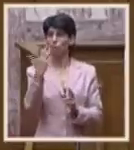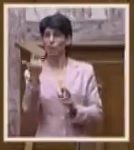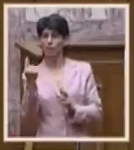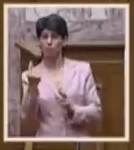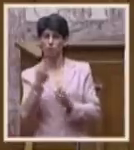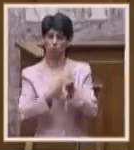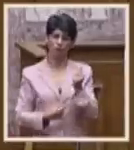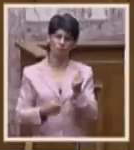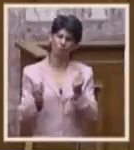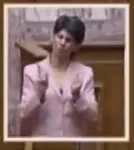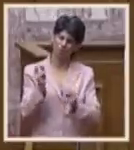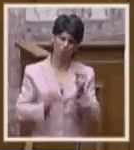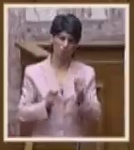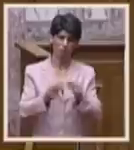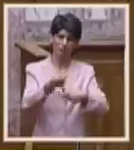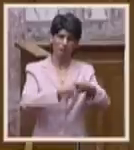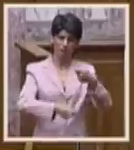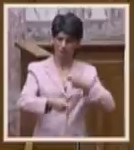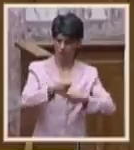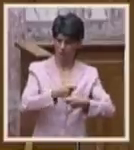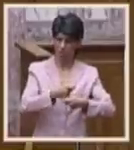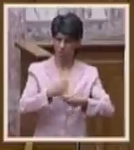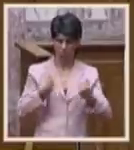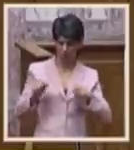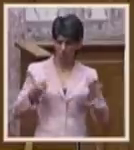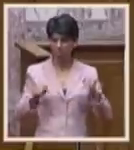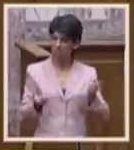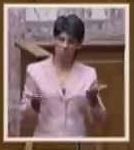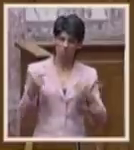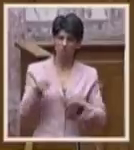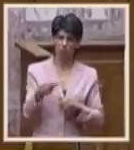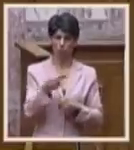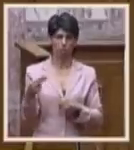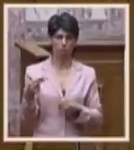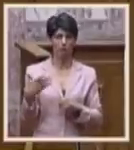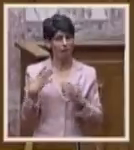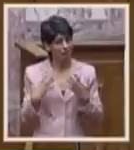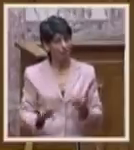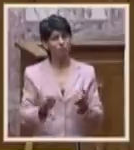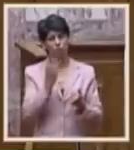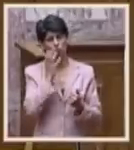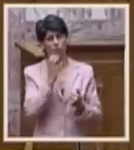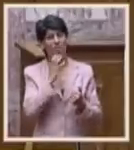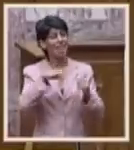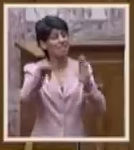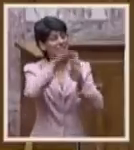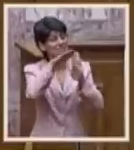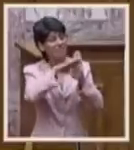έλλειμμα. Οι αγορές δεν αντέδρασαν σε αυτό. Υπάρχουν σοβαρά συστημικά